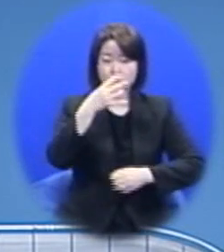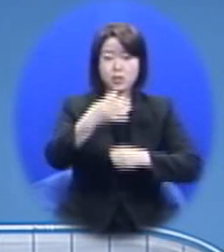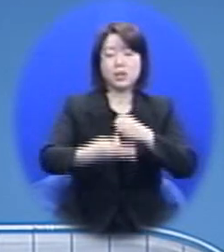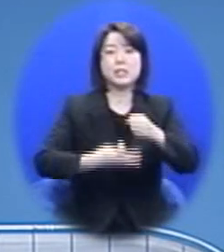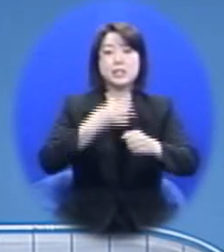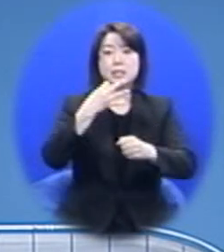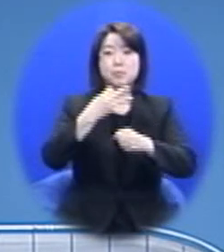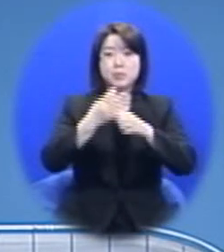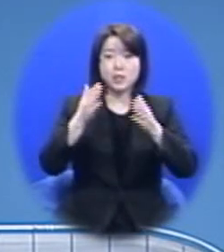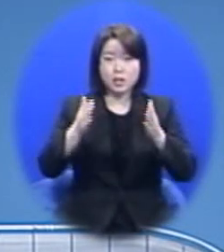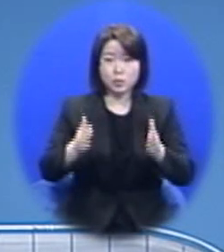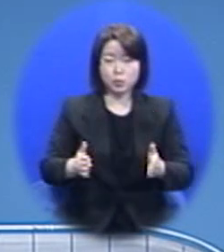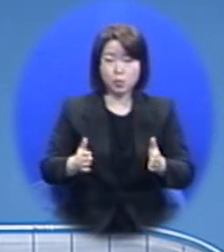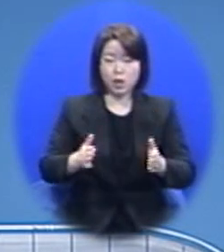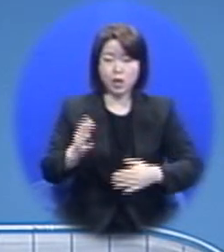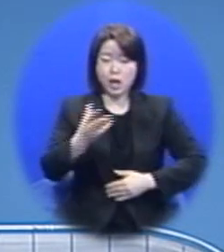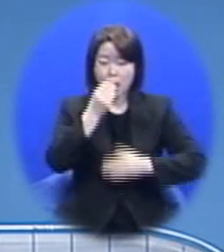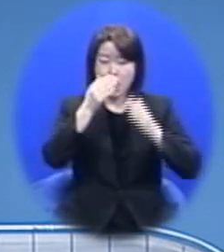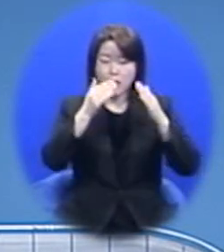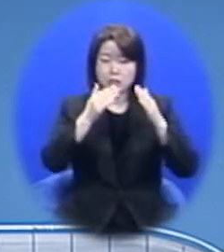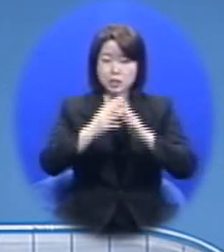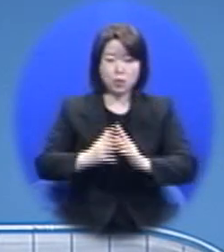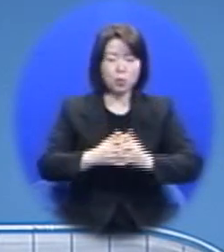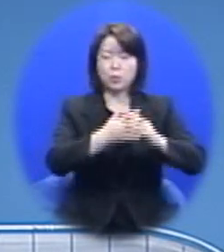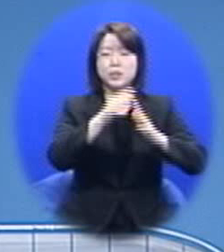공사를 중단하고 말았었습니다.